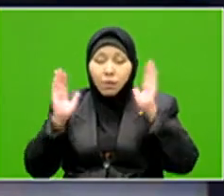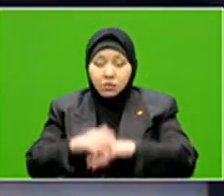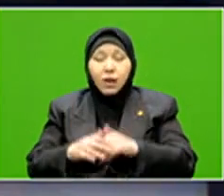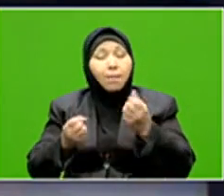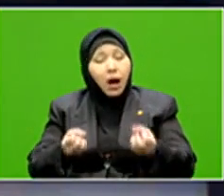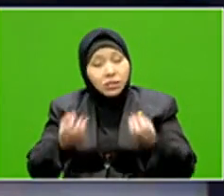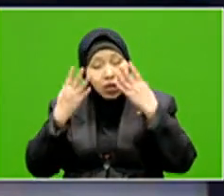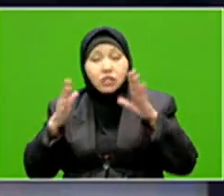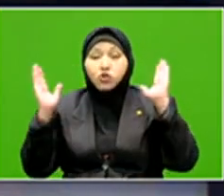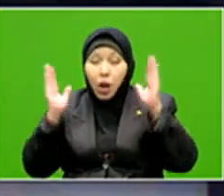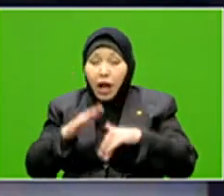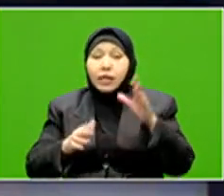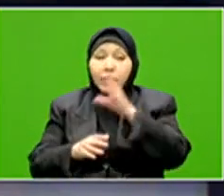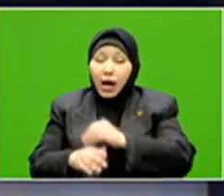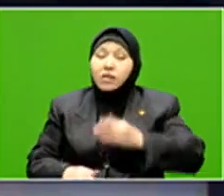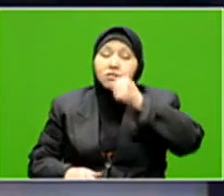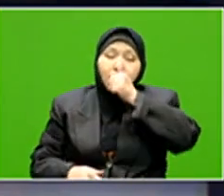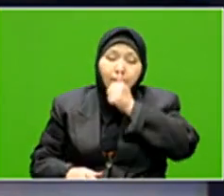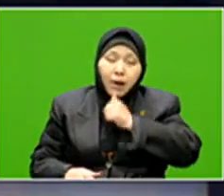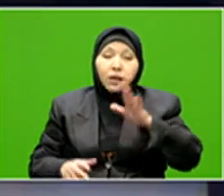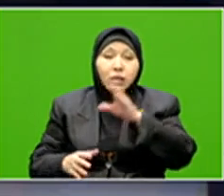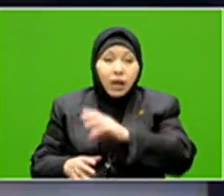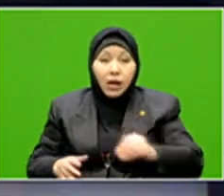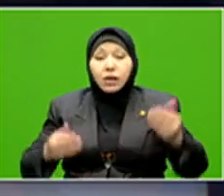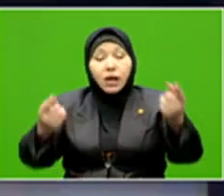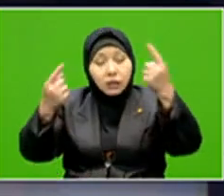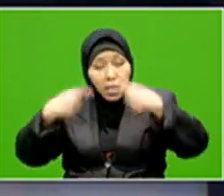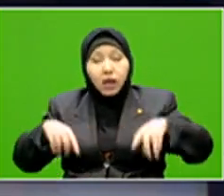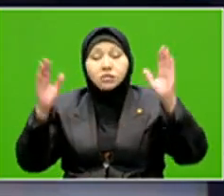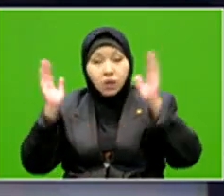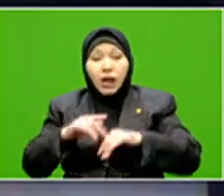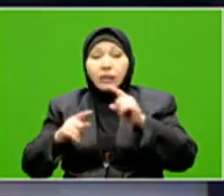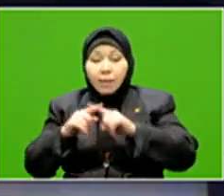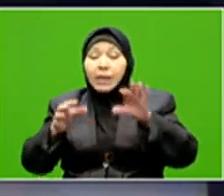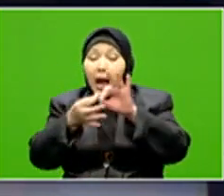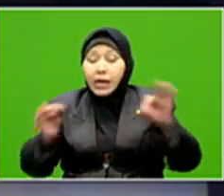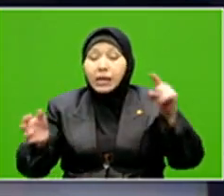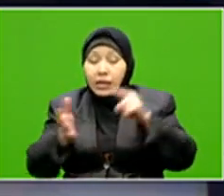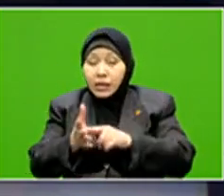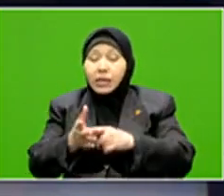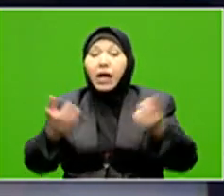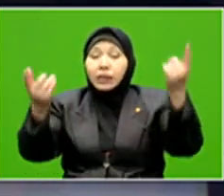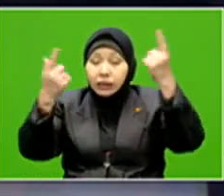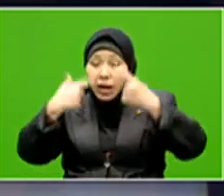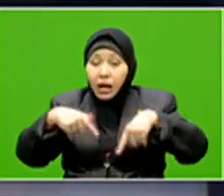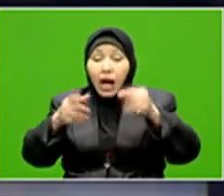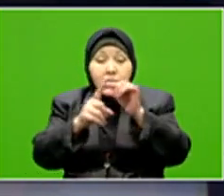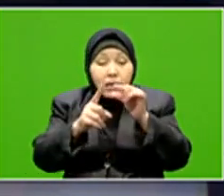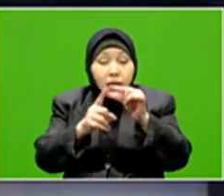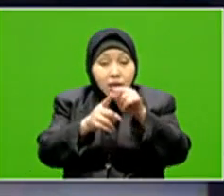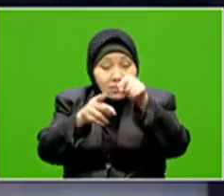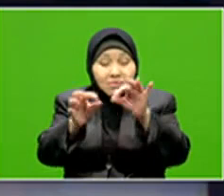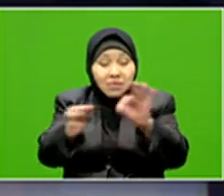was-salah. Solat dan juga sabar, dan kemudian didatangkan solat. Tetapi dalam ayat ini didatangkan solat dahulu pada ayat